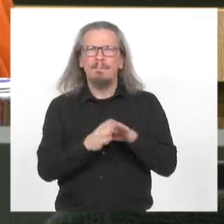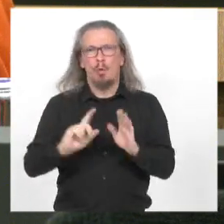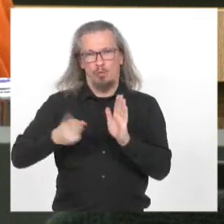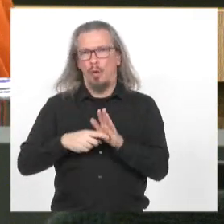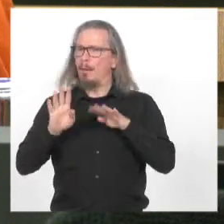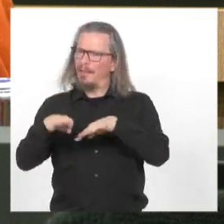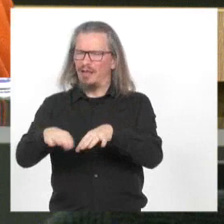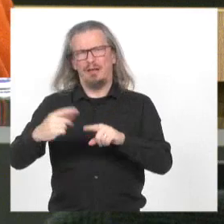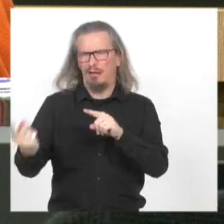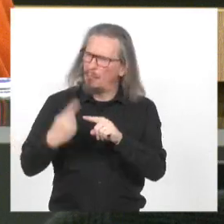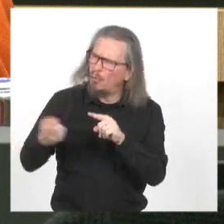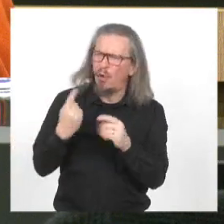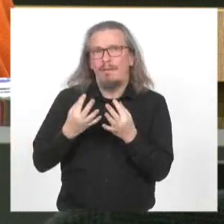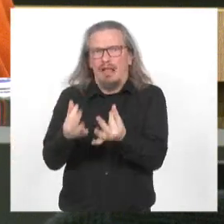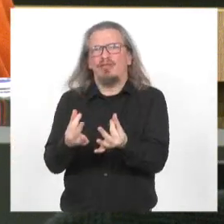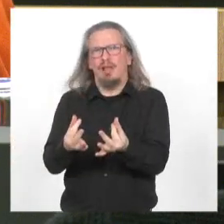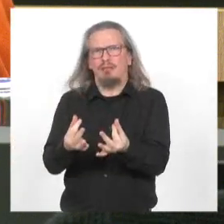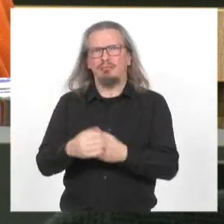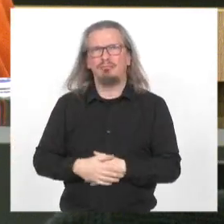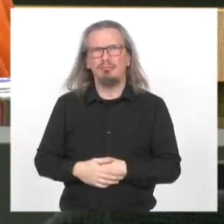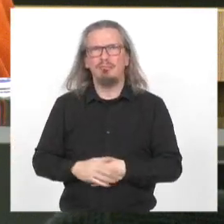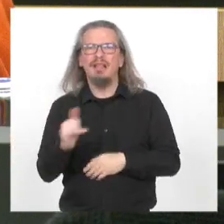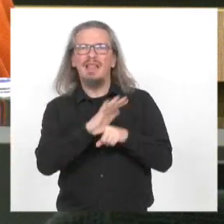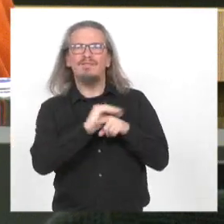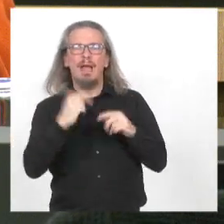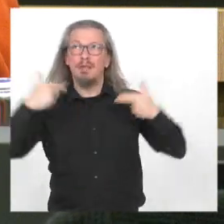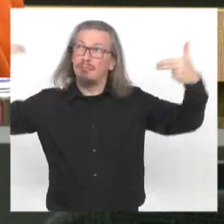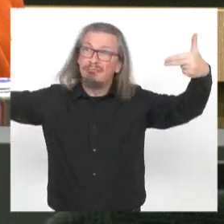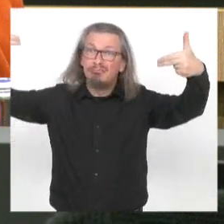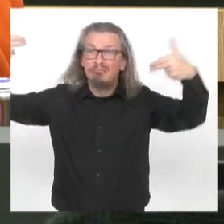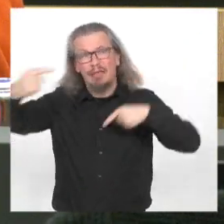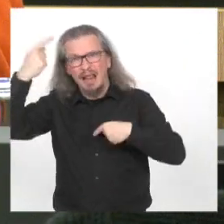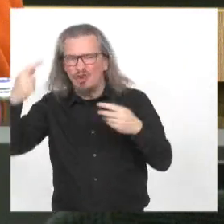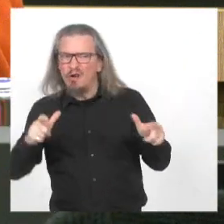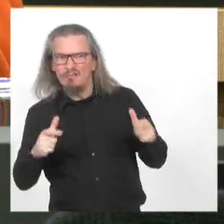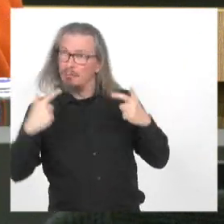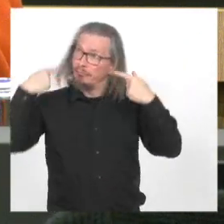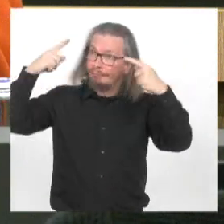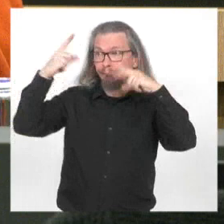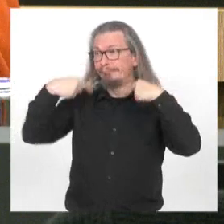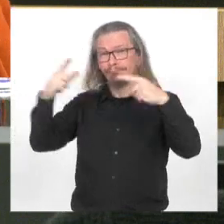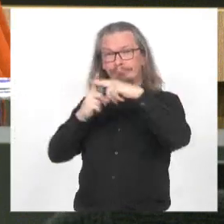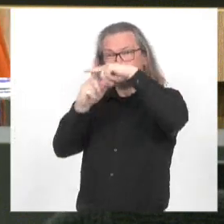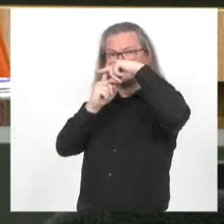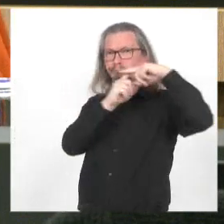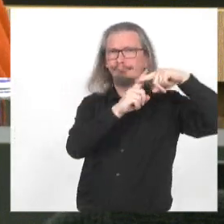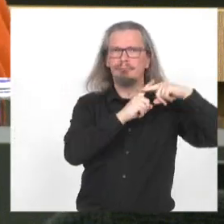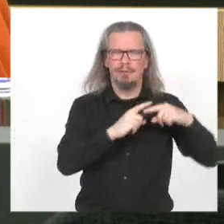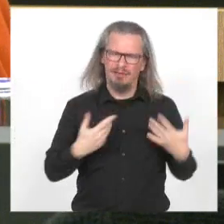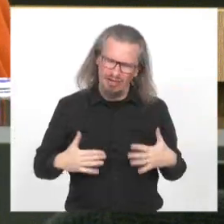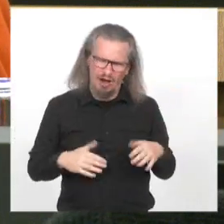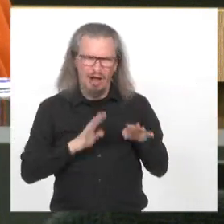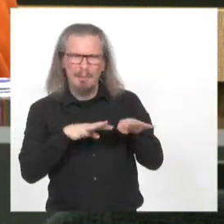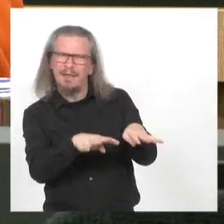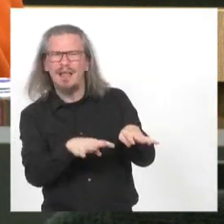droit fondamental et fragile. Qui osera l'exercer, épié par des caméras intelligentes ? À l'heure où la liberté de manifester est déjà bien fragilisée par